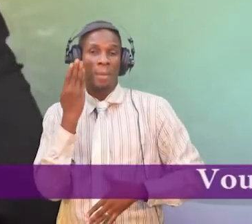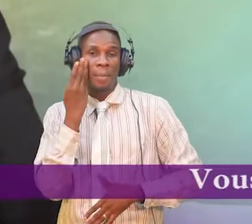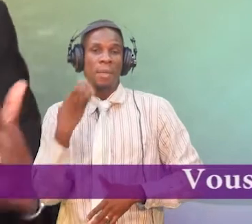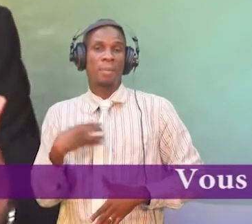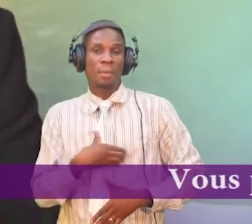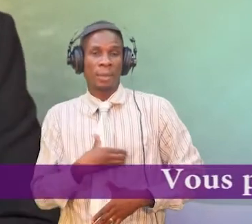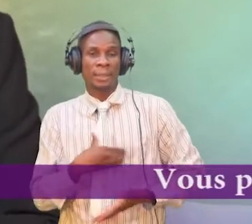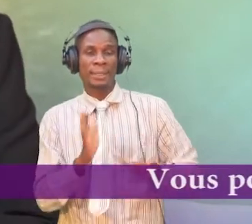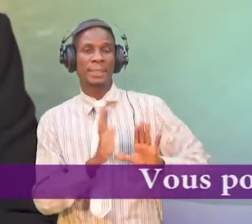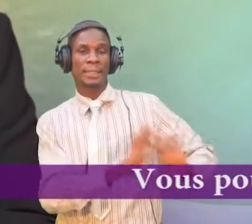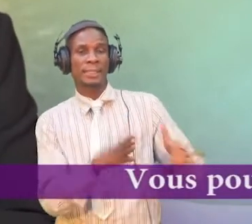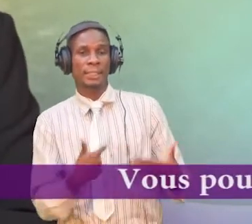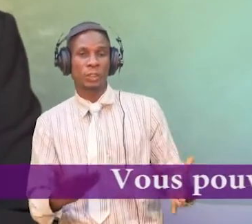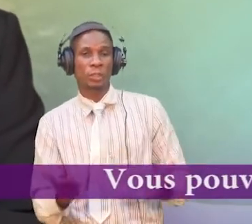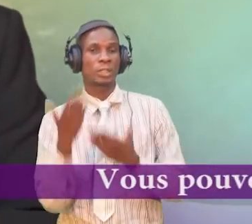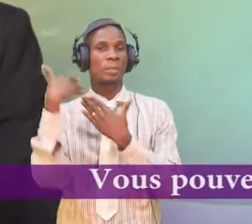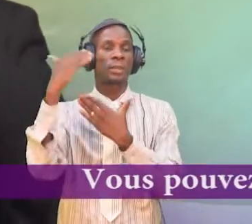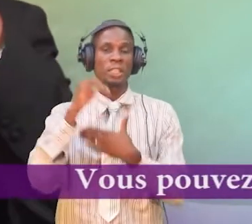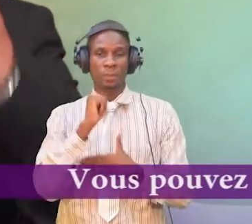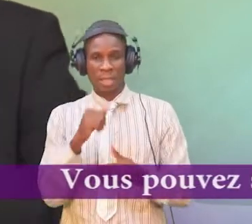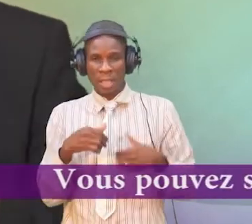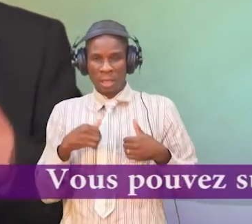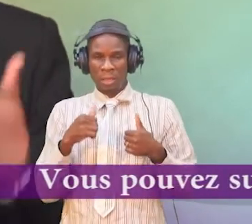bango ba sundola kapenda makambo ezangatina.